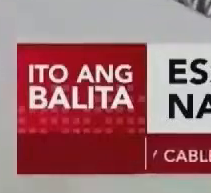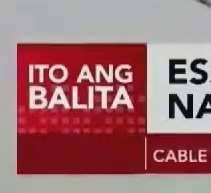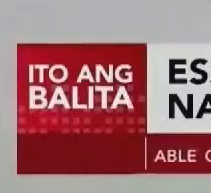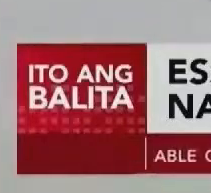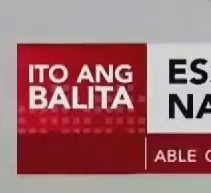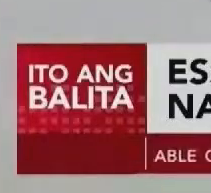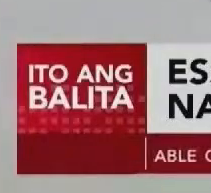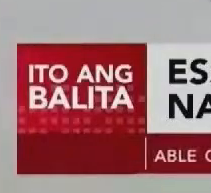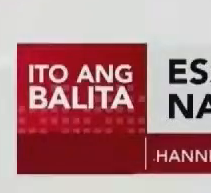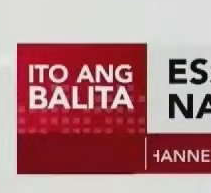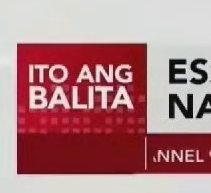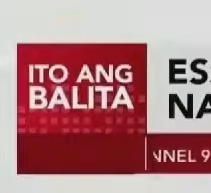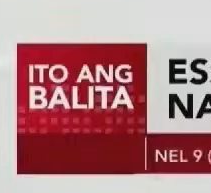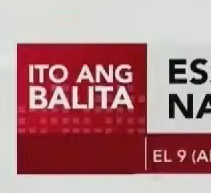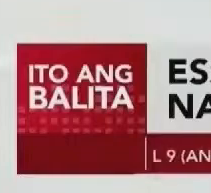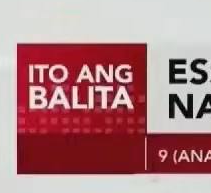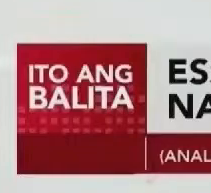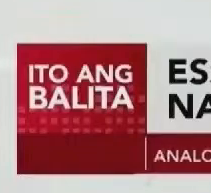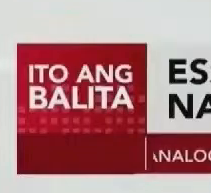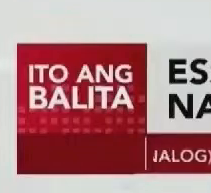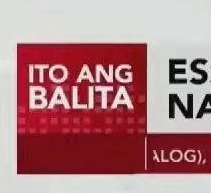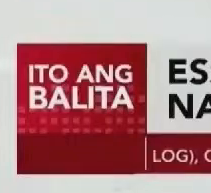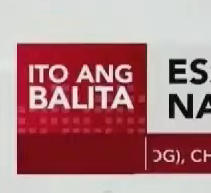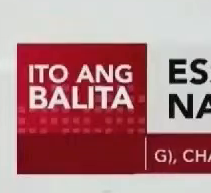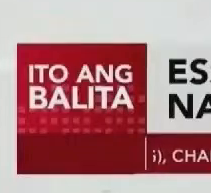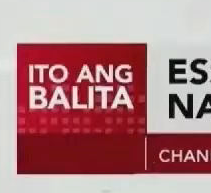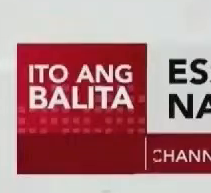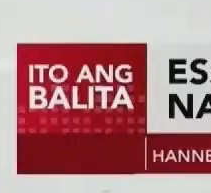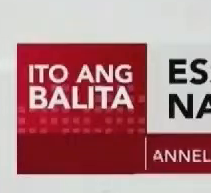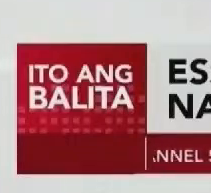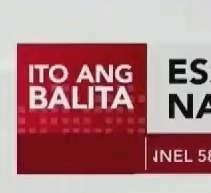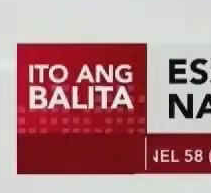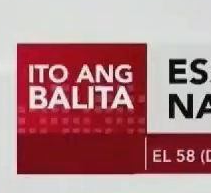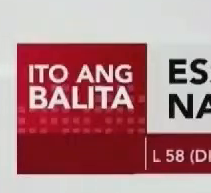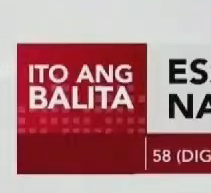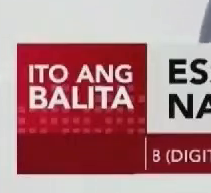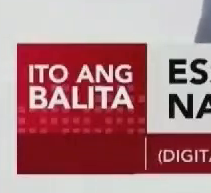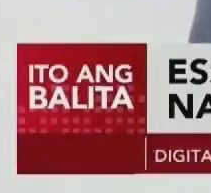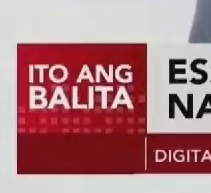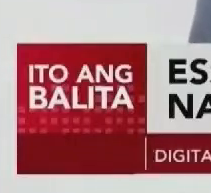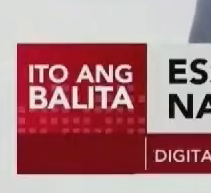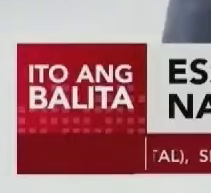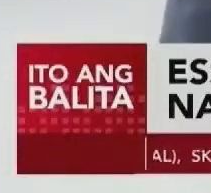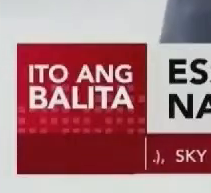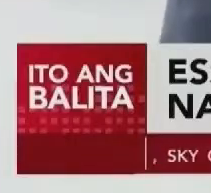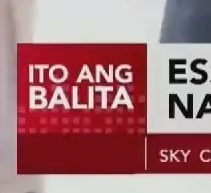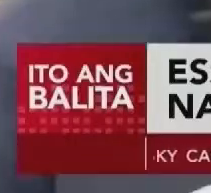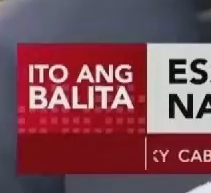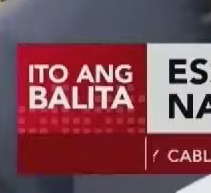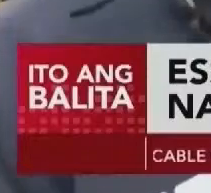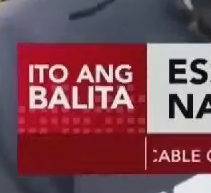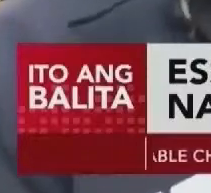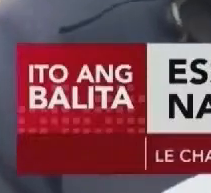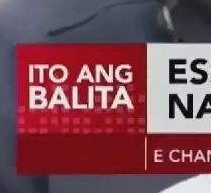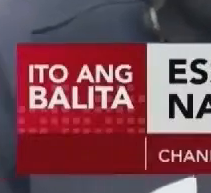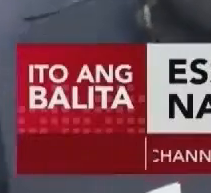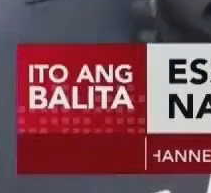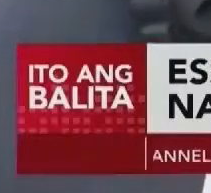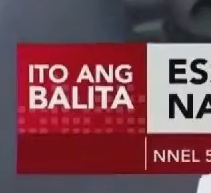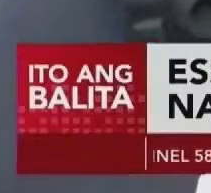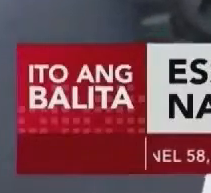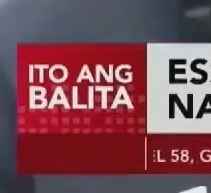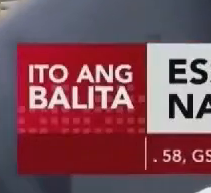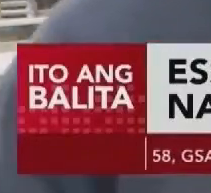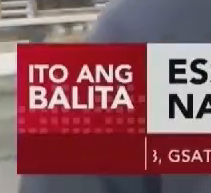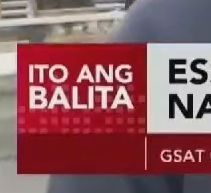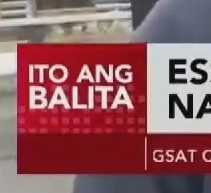nilang pangangailangan. Pero imbis na kainin ng libreng almusal, ay itinabi niya ito para ipasalubong sa kanyang anak. Ito sa